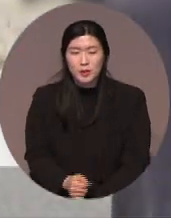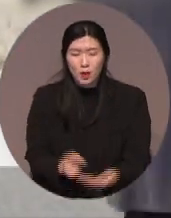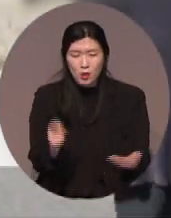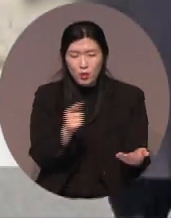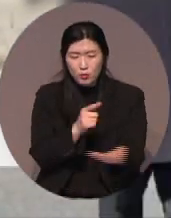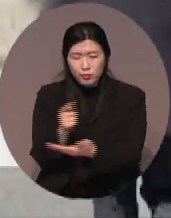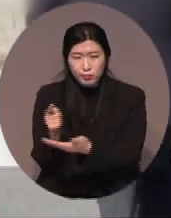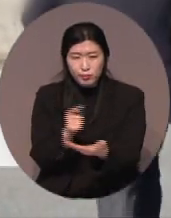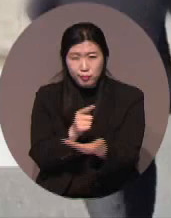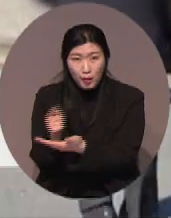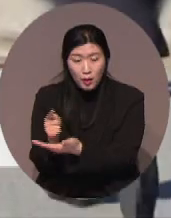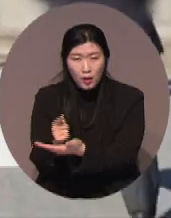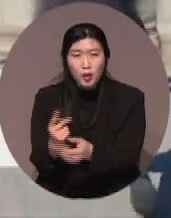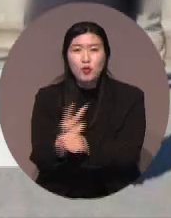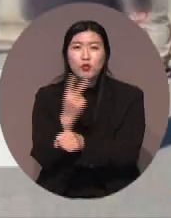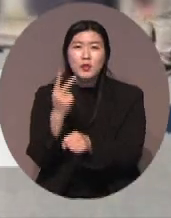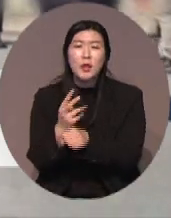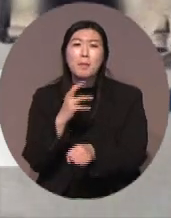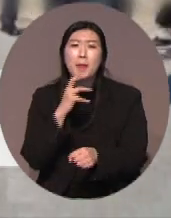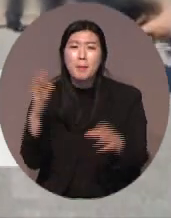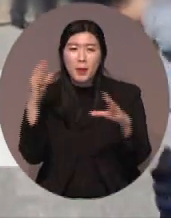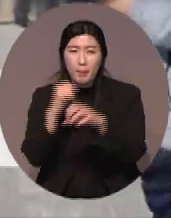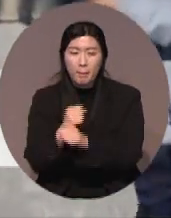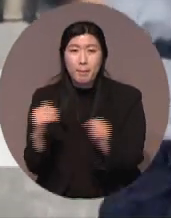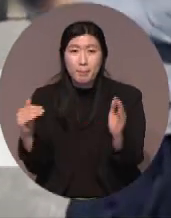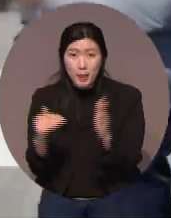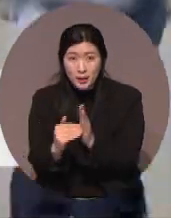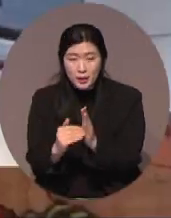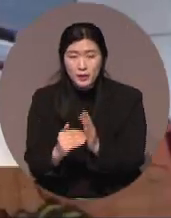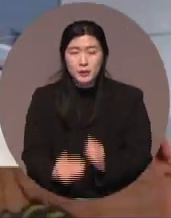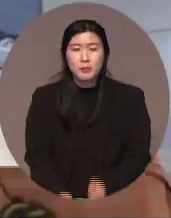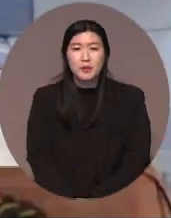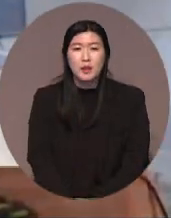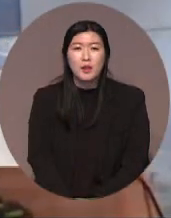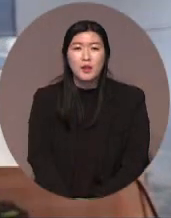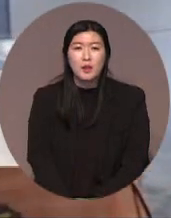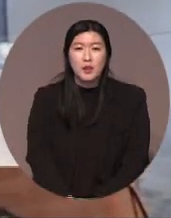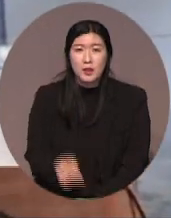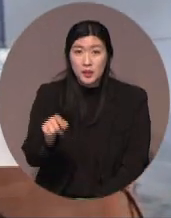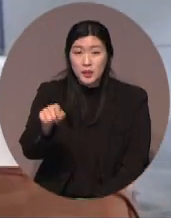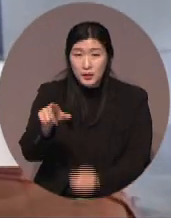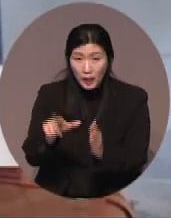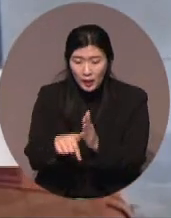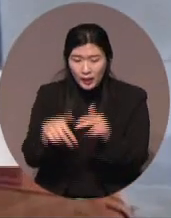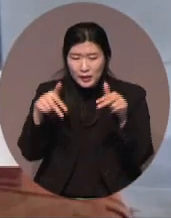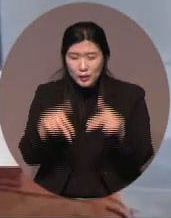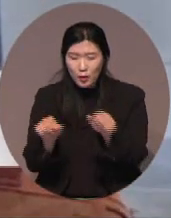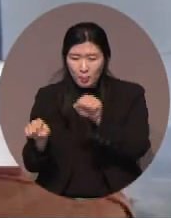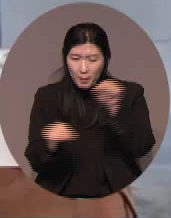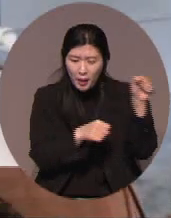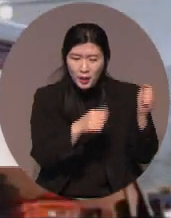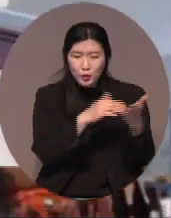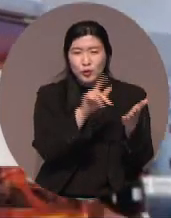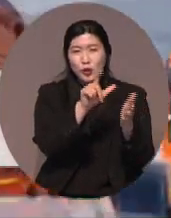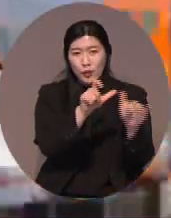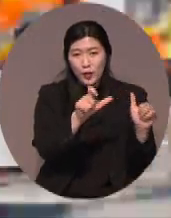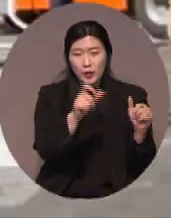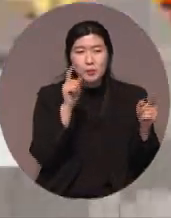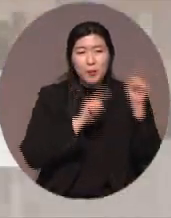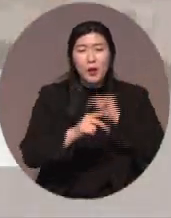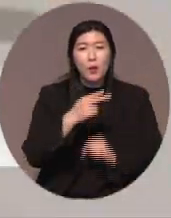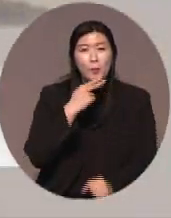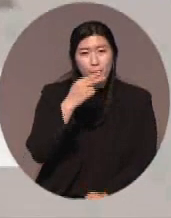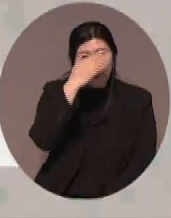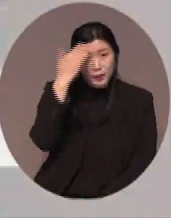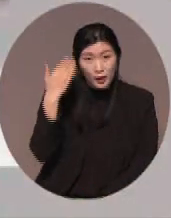1단계를 발령해 2시간 반만의 진화했습니다 화재 당시 공장에 있던 직원 15명은 대피해 인명 피해는